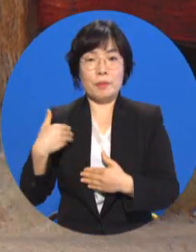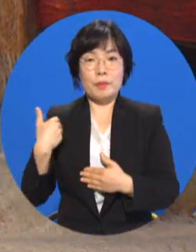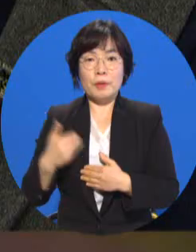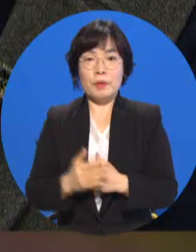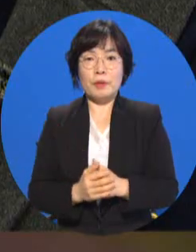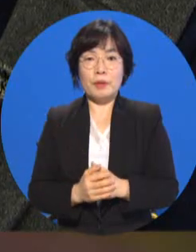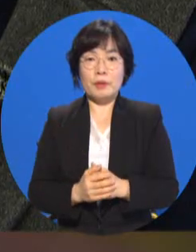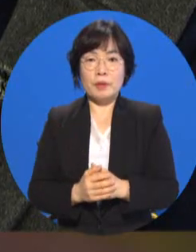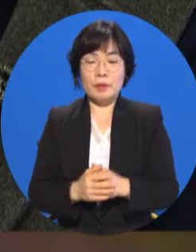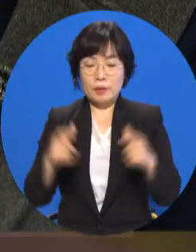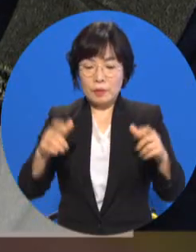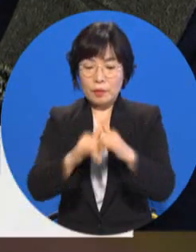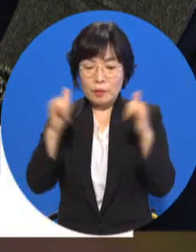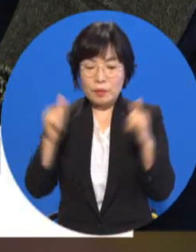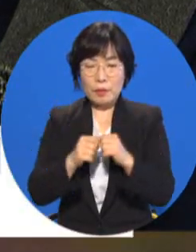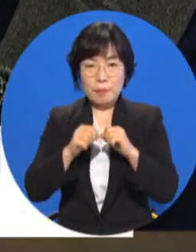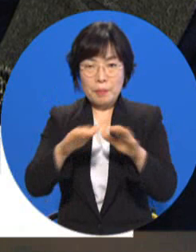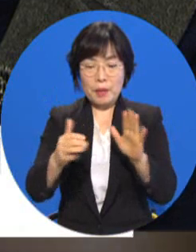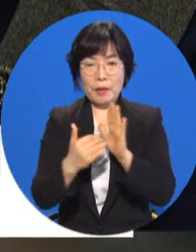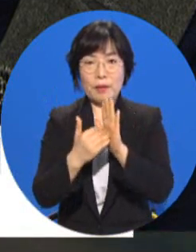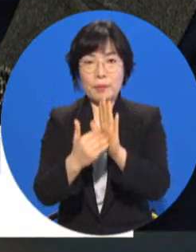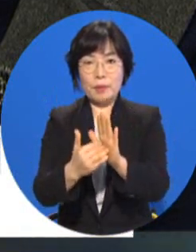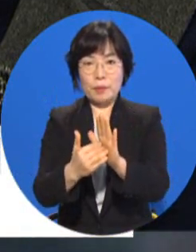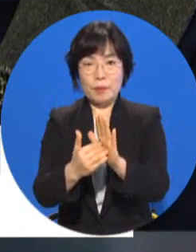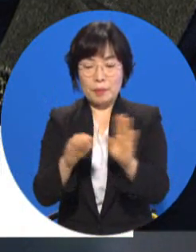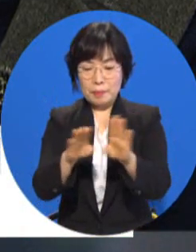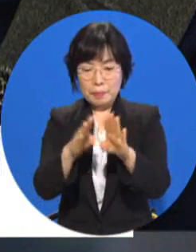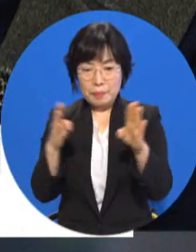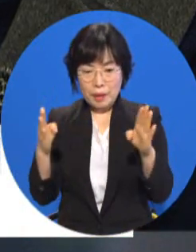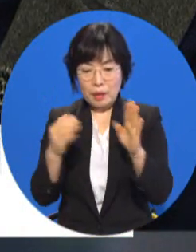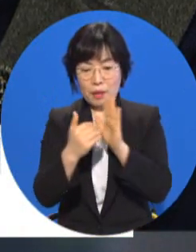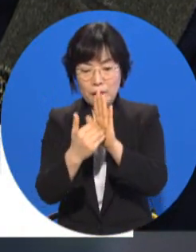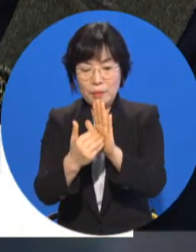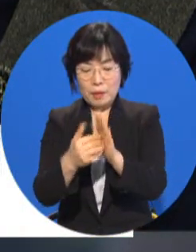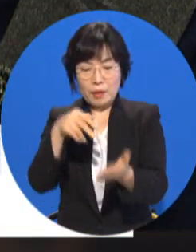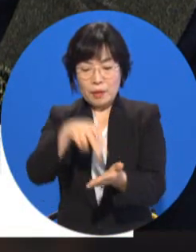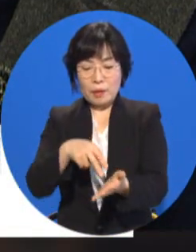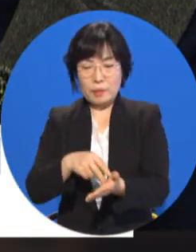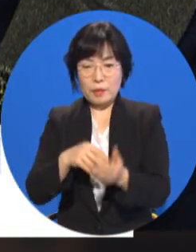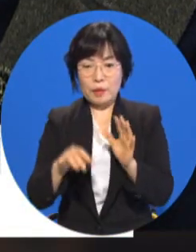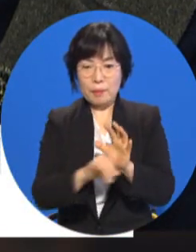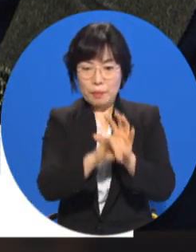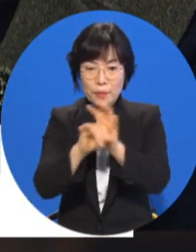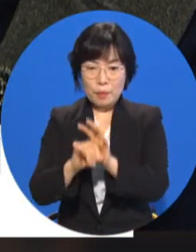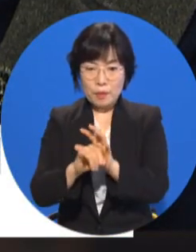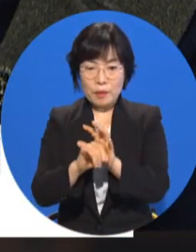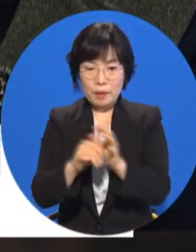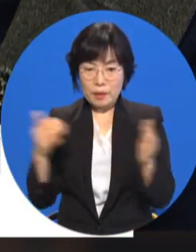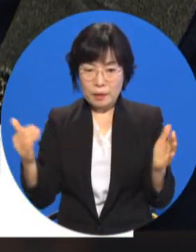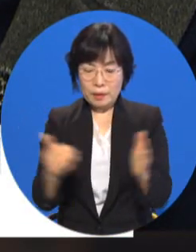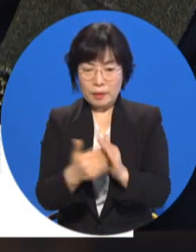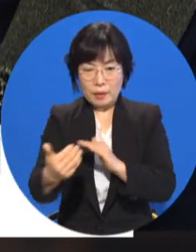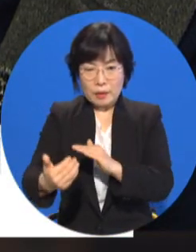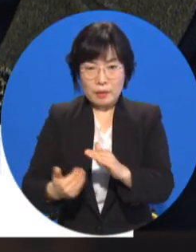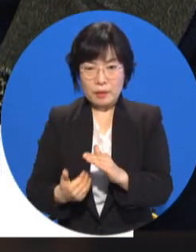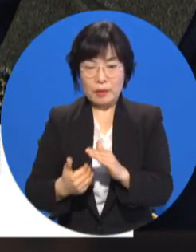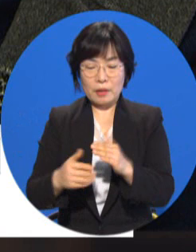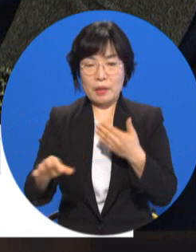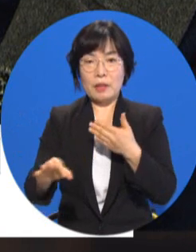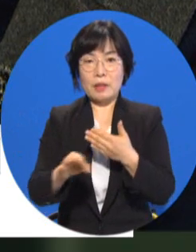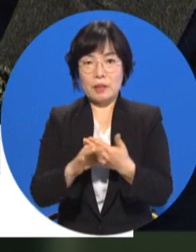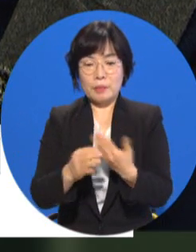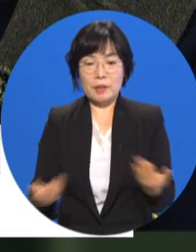겁니다. 지역사회 확산 방지 및 예방 차원에서 코로나 상황이 종료될 때까지